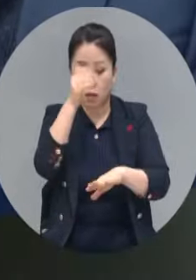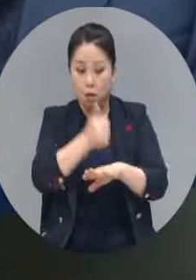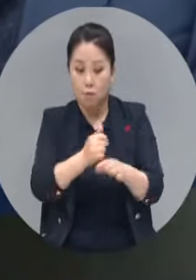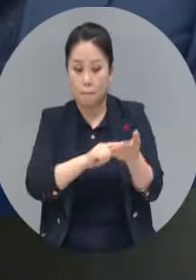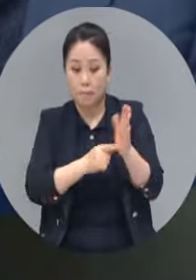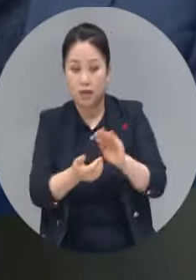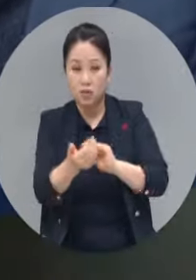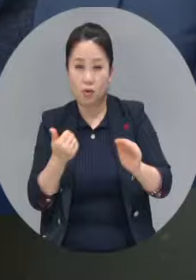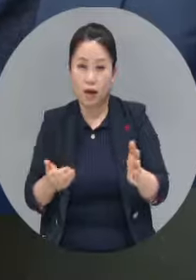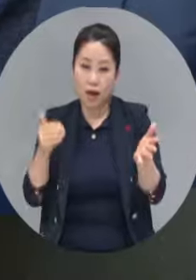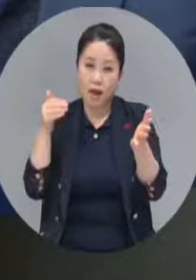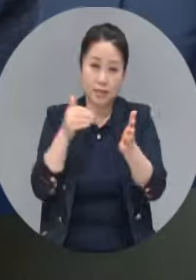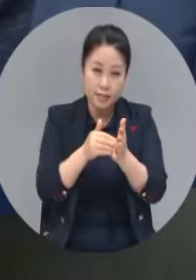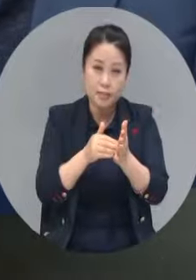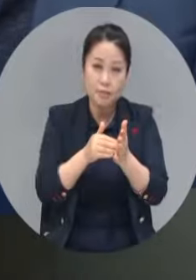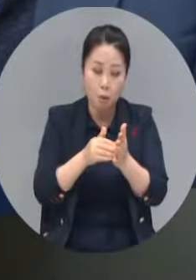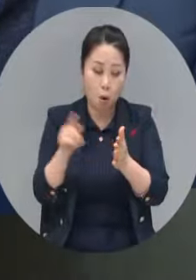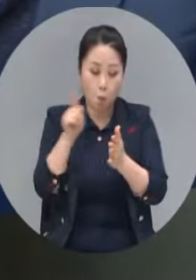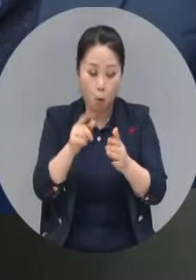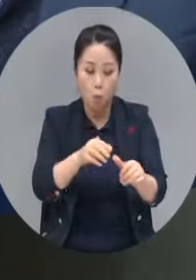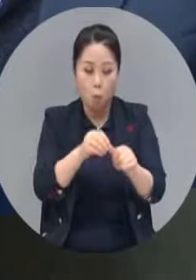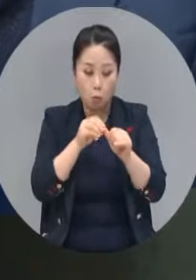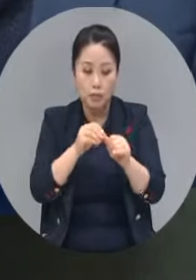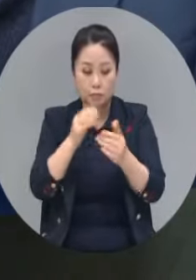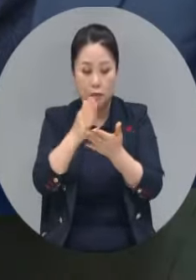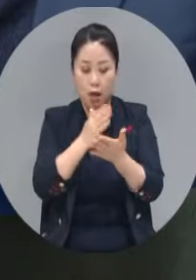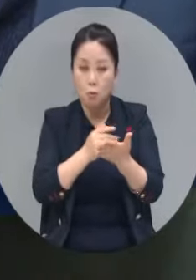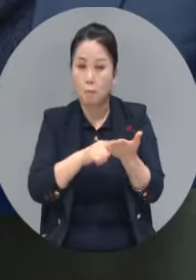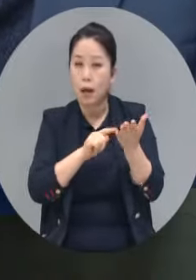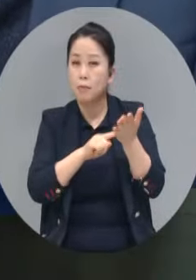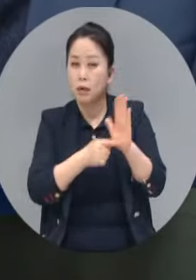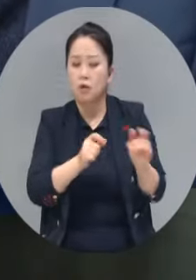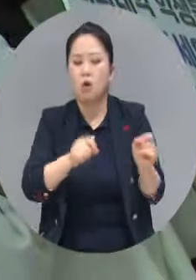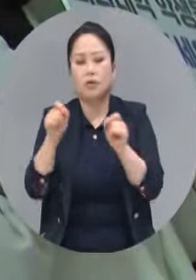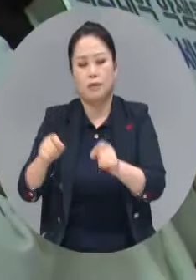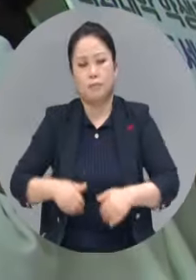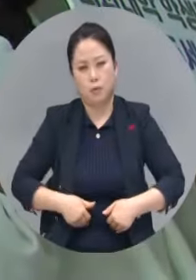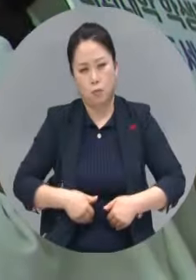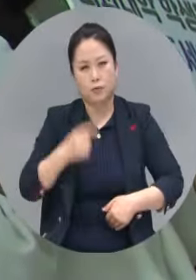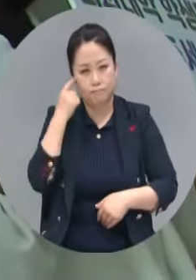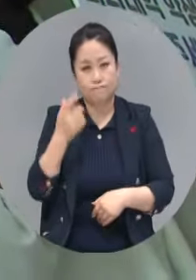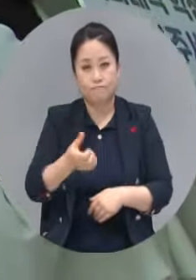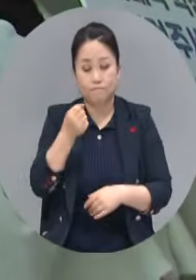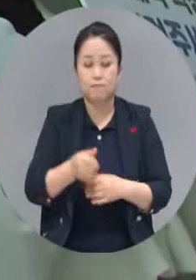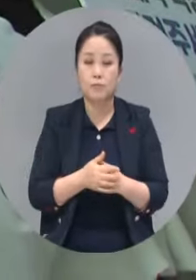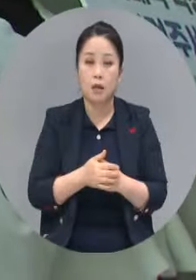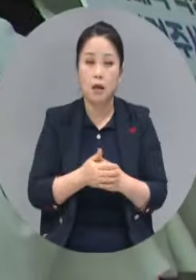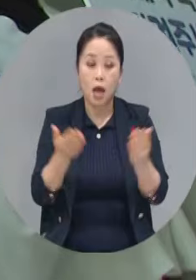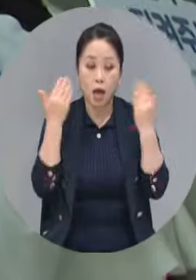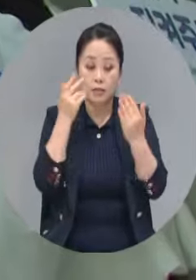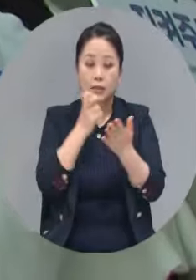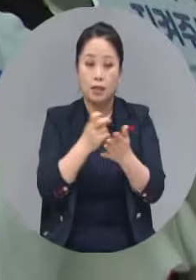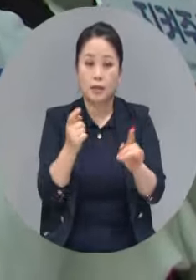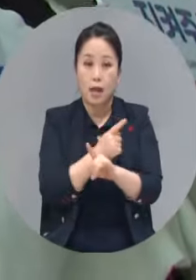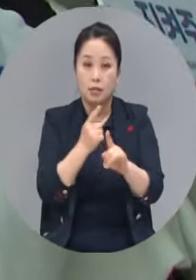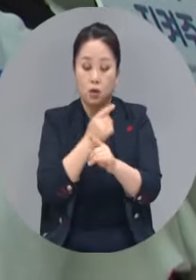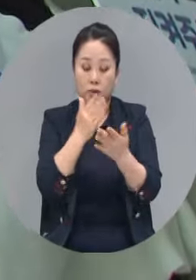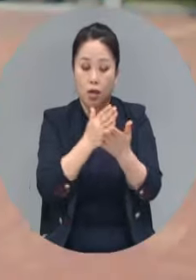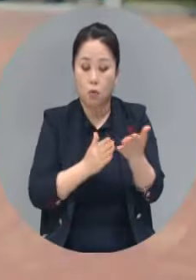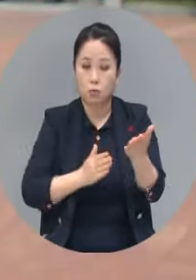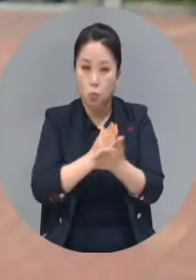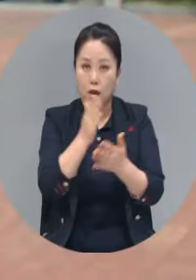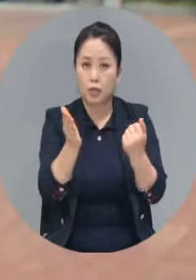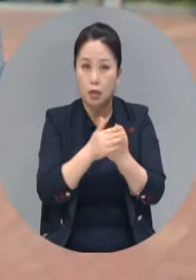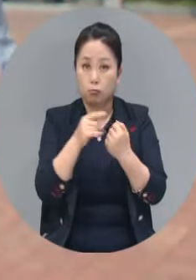전까지는 모집 요강을 발표한다든지 하는 그런 거는 연기시켜야 된다고. 학칙 개정안 통과로 입시행정